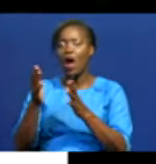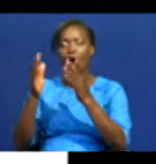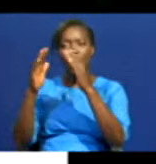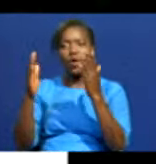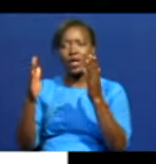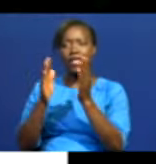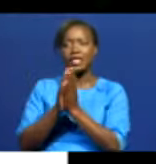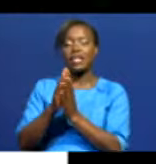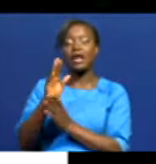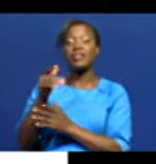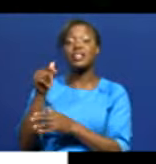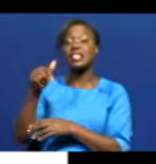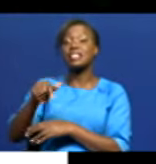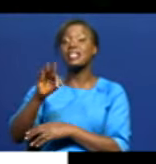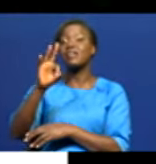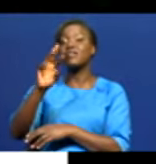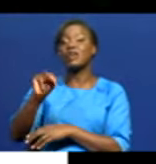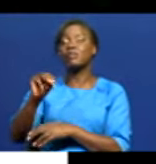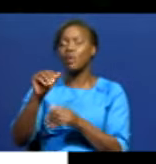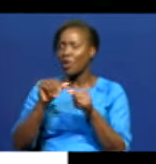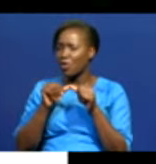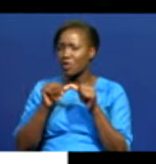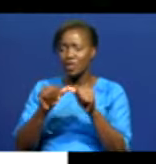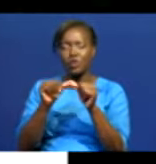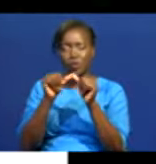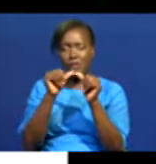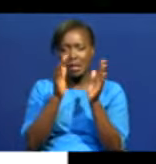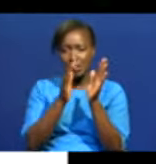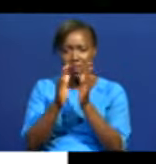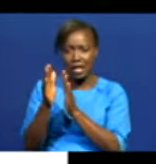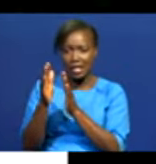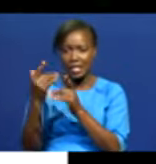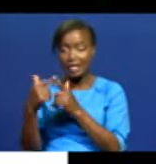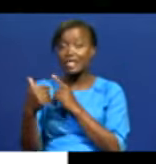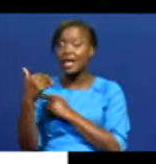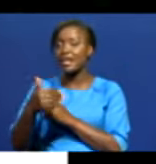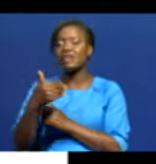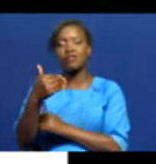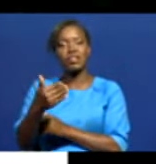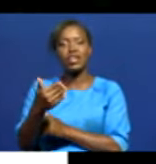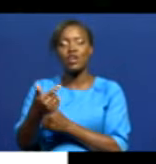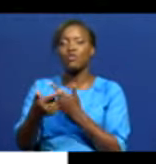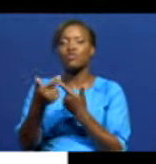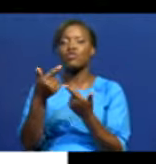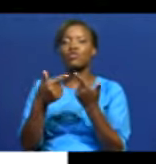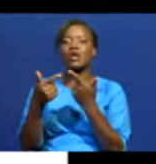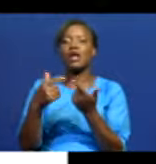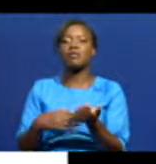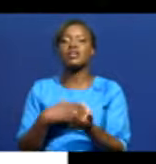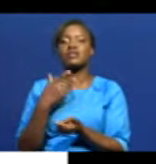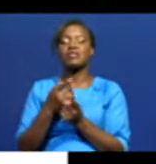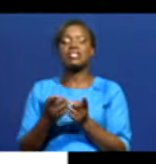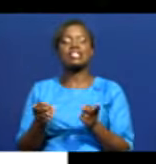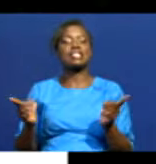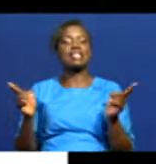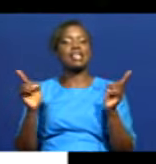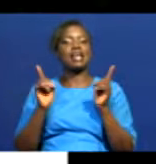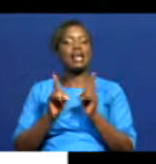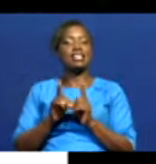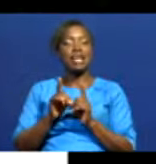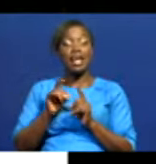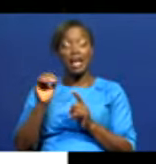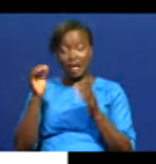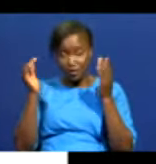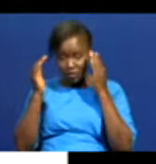tunaomba iendelee na mpango huo huo wa kila mwaka kuja kutembelea na kutuangazia